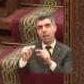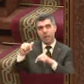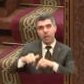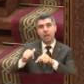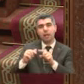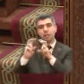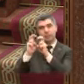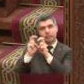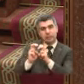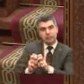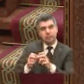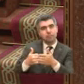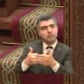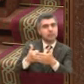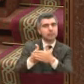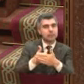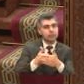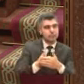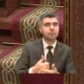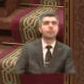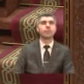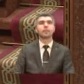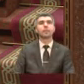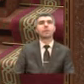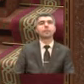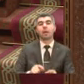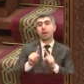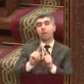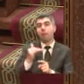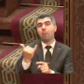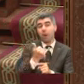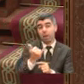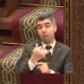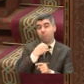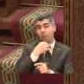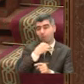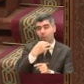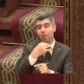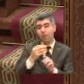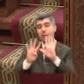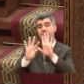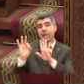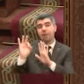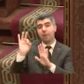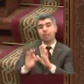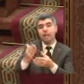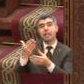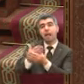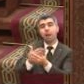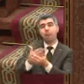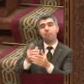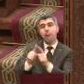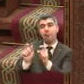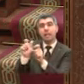ديال الحوادث. بغيت غير نقول واحد المسألة مهمة جدا، راه أكثر من 90% ديال أسباب الحوادث هو عنصر